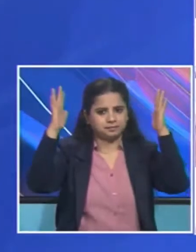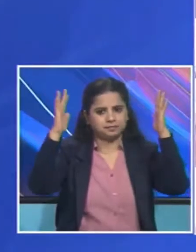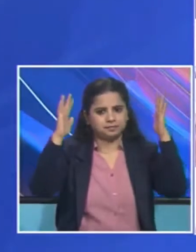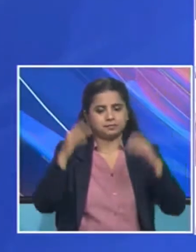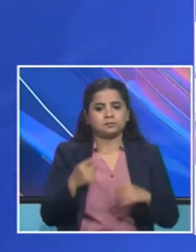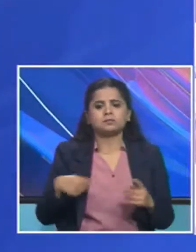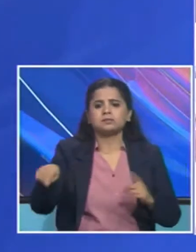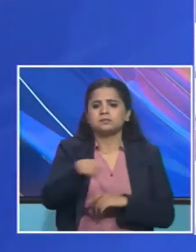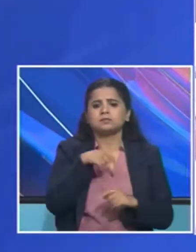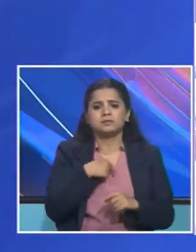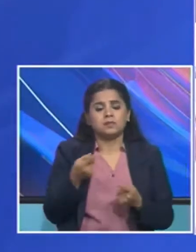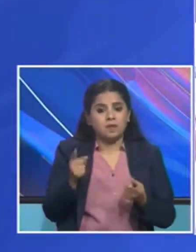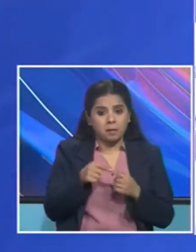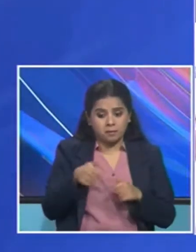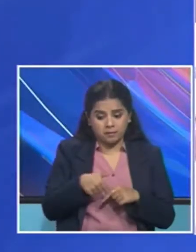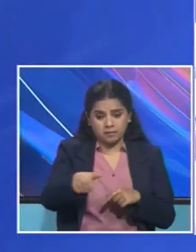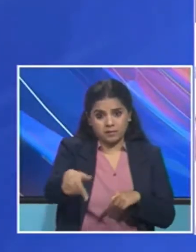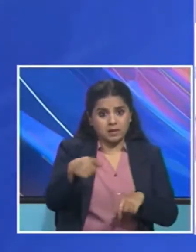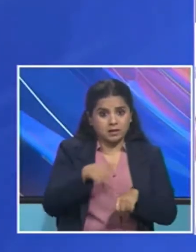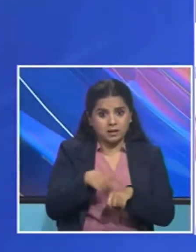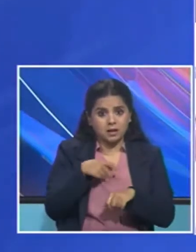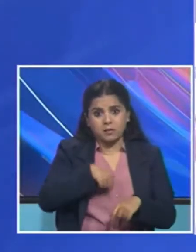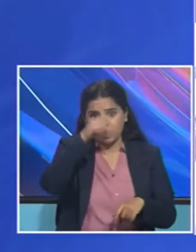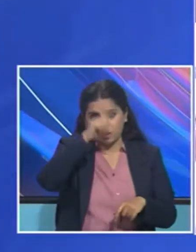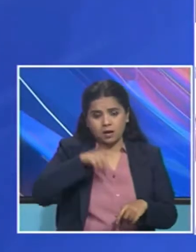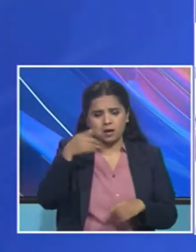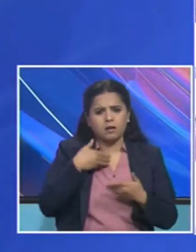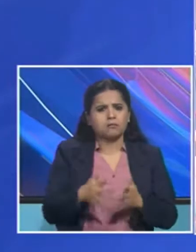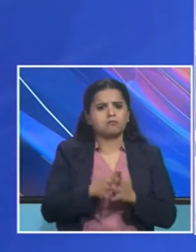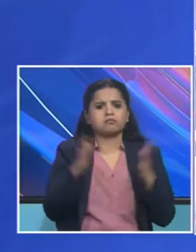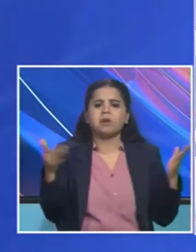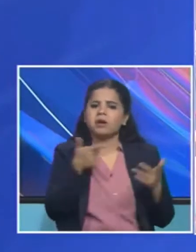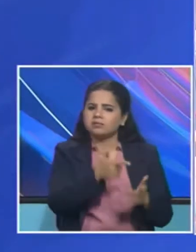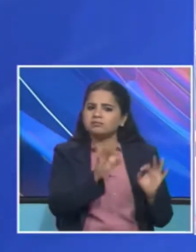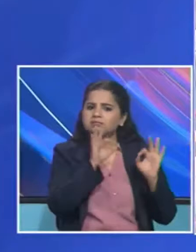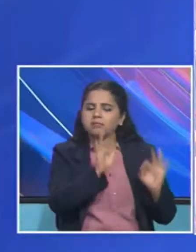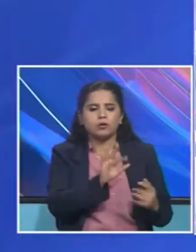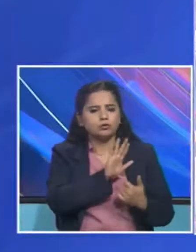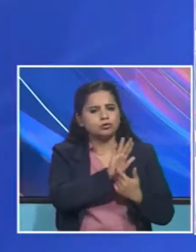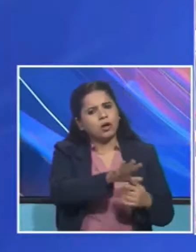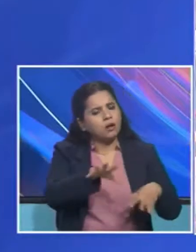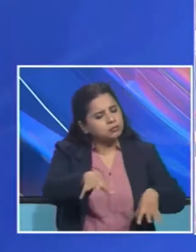ये लोकतंत्र की जननी भारतवर्ष की महानता है।